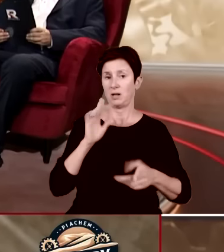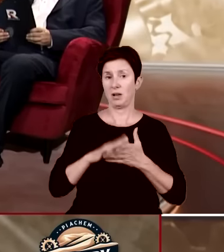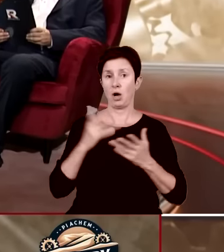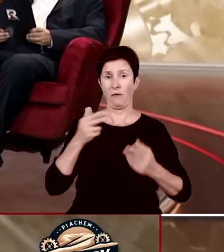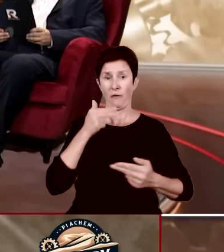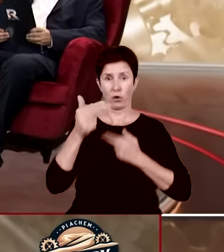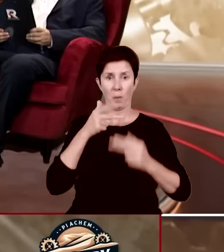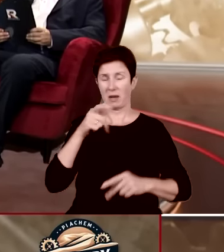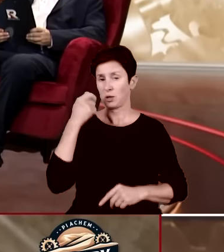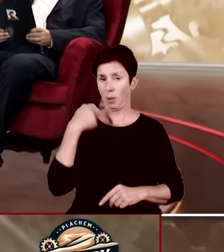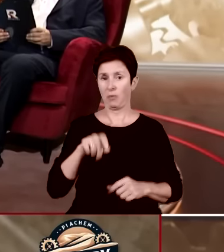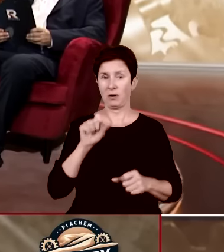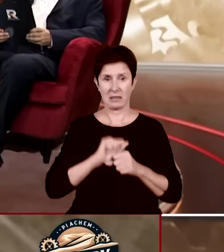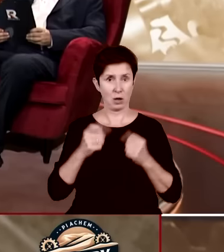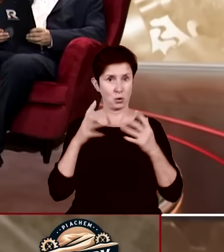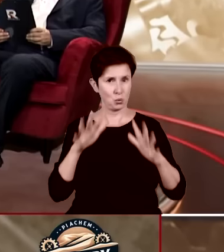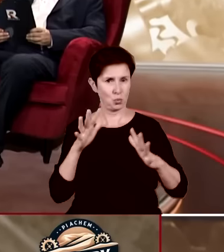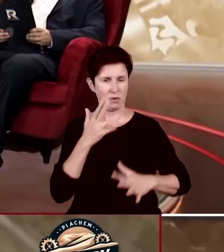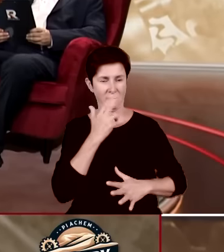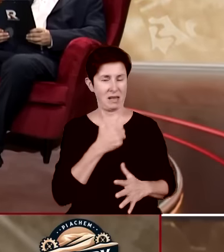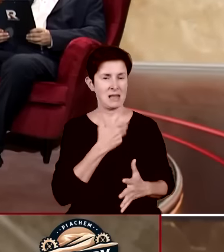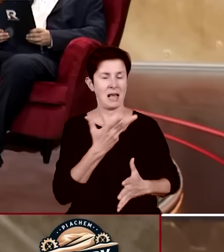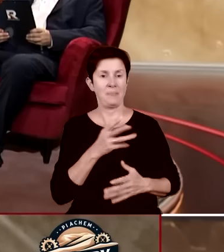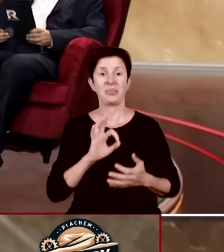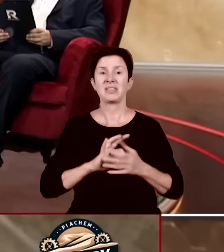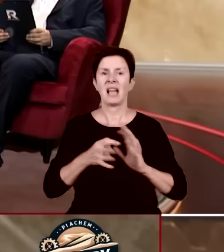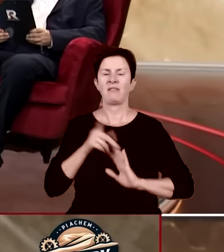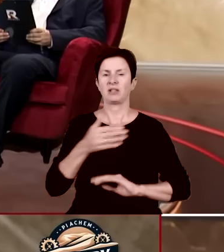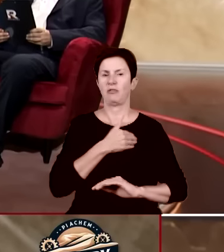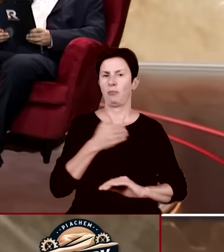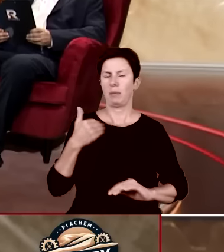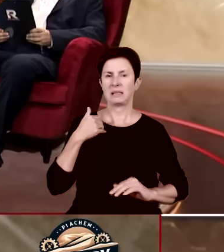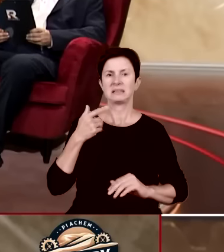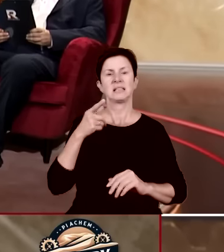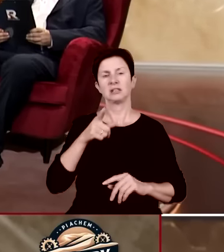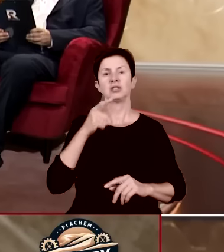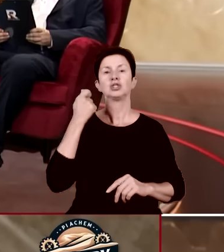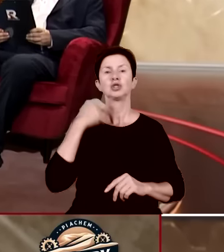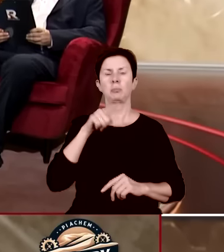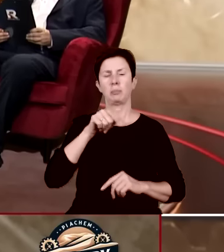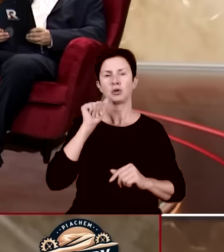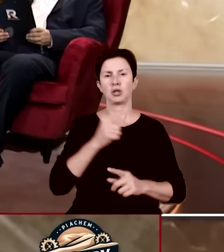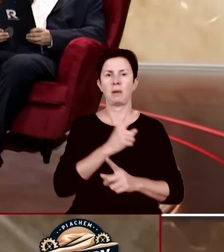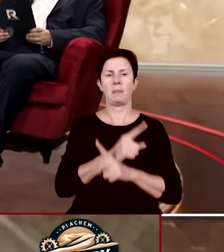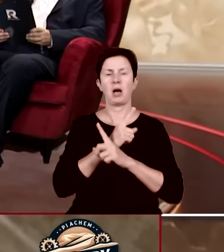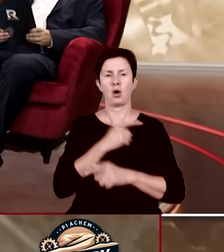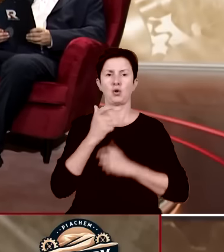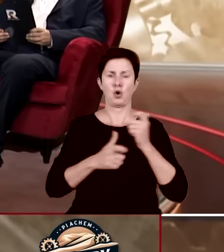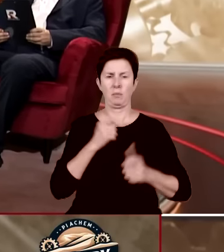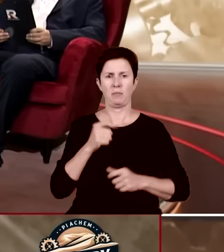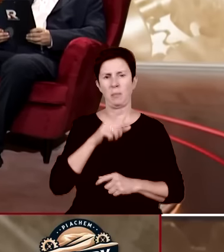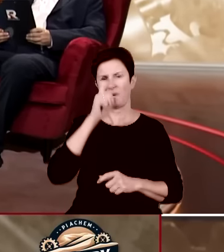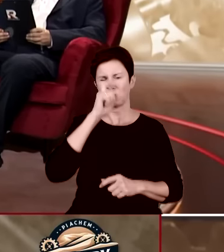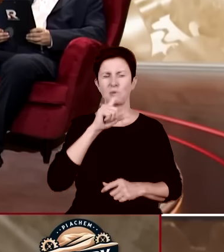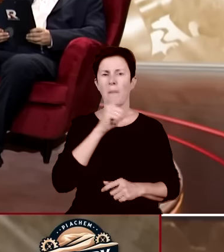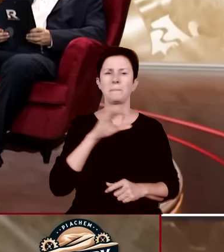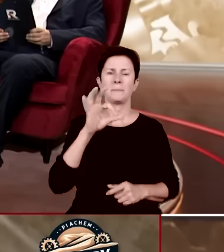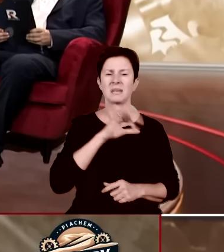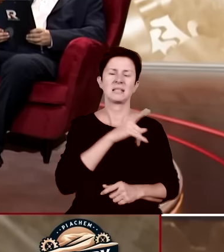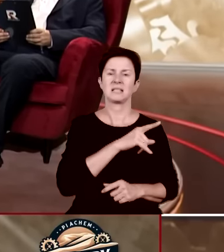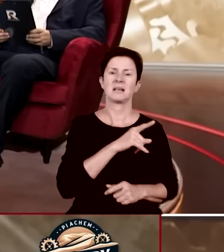polityki jest bardzo dużo, więc nawet w Polsce ten sport trzeba odpolitycznić, bo ten zły PiS i poprzednia władza to